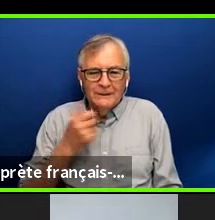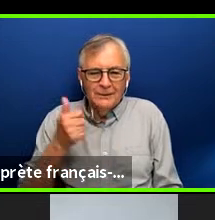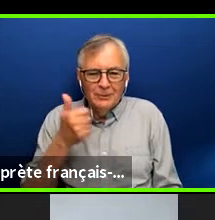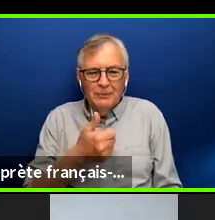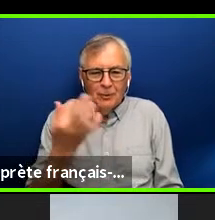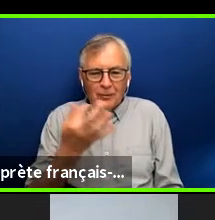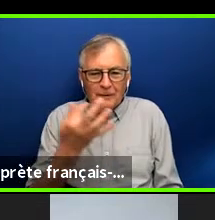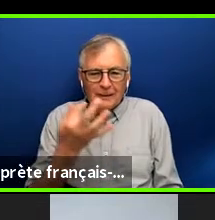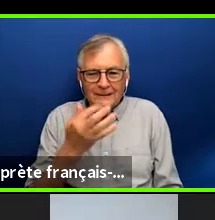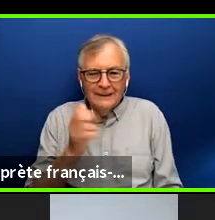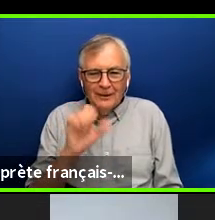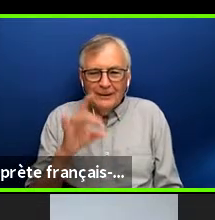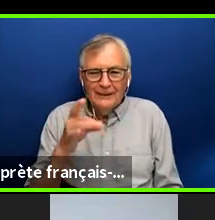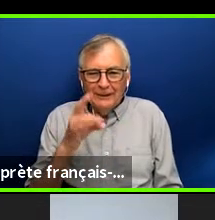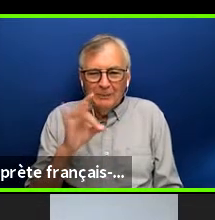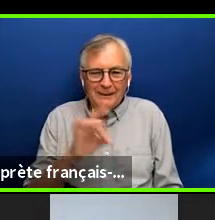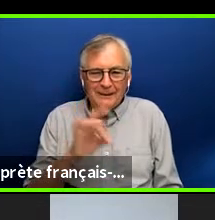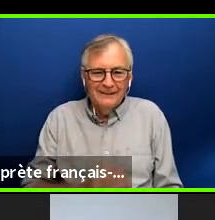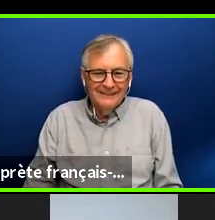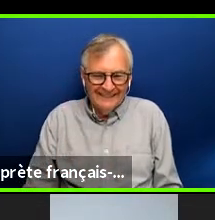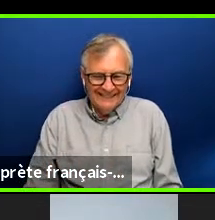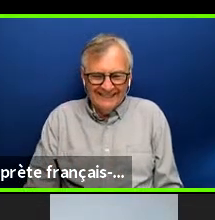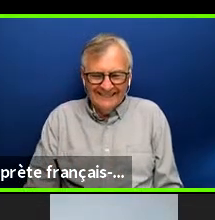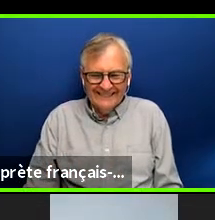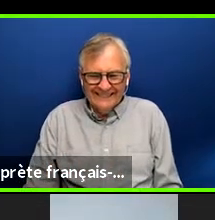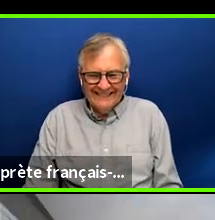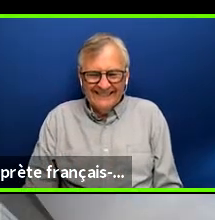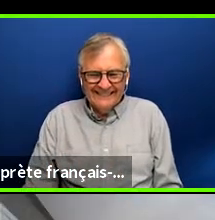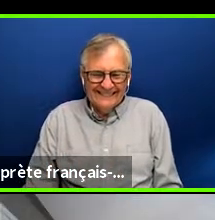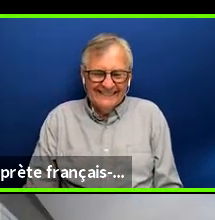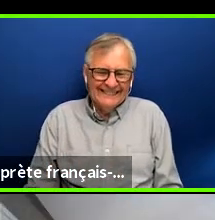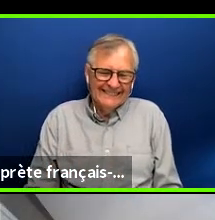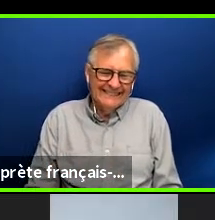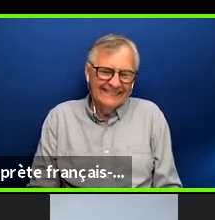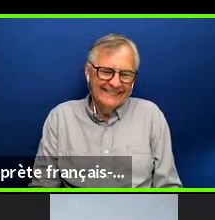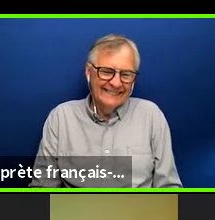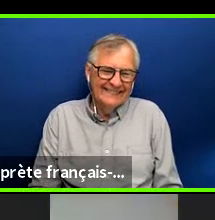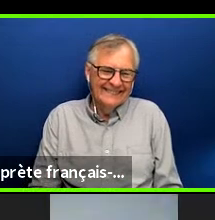Pas facile de suivre une conférence avec un interprète.